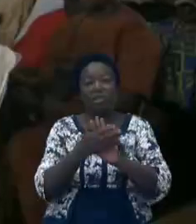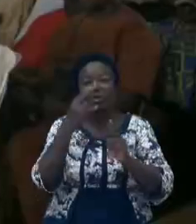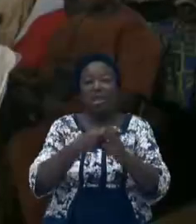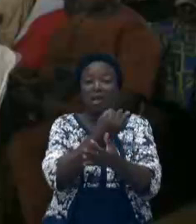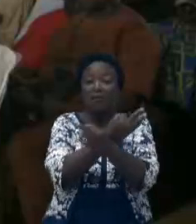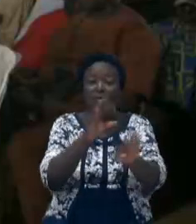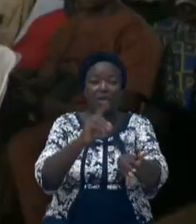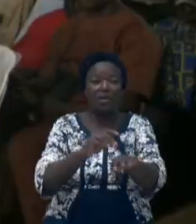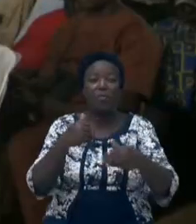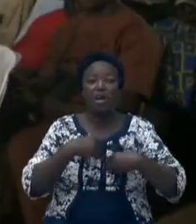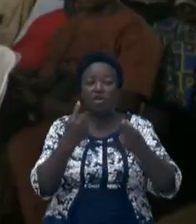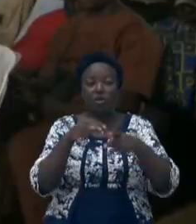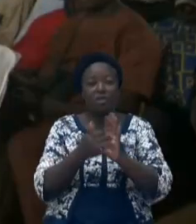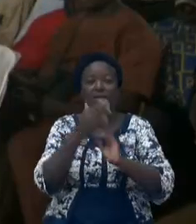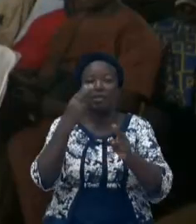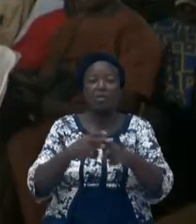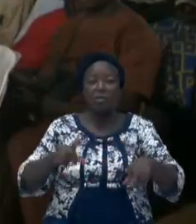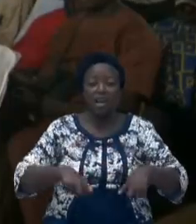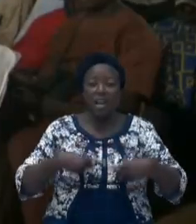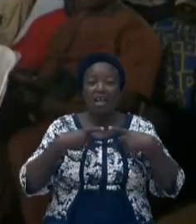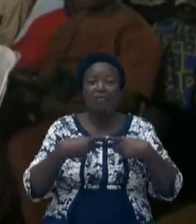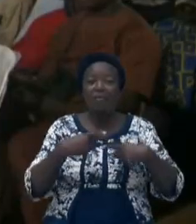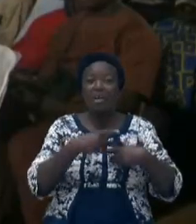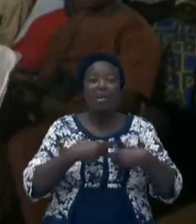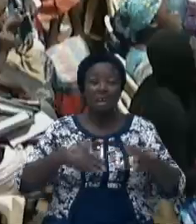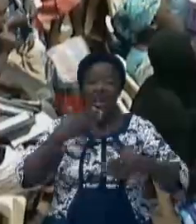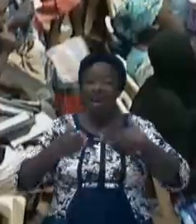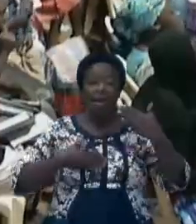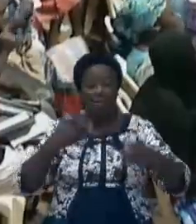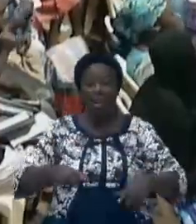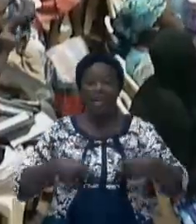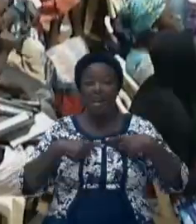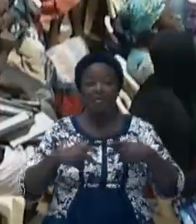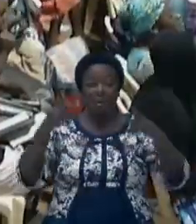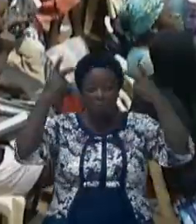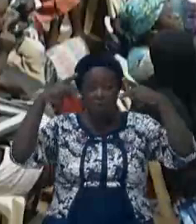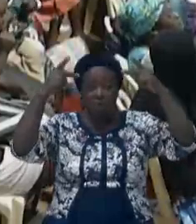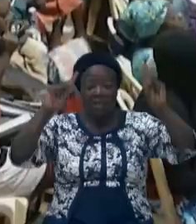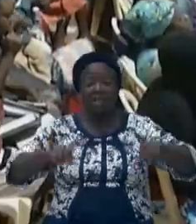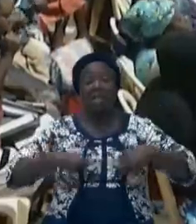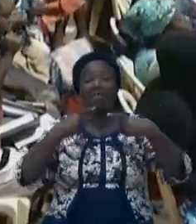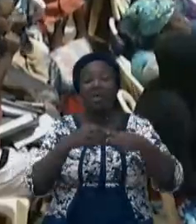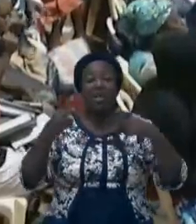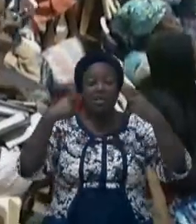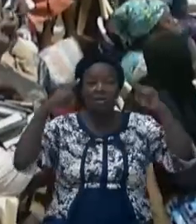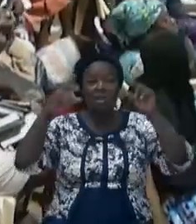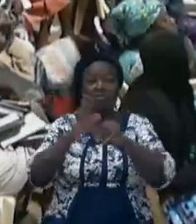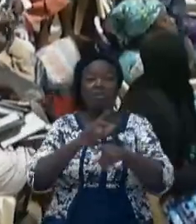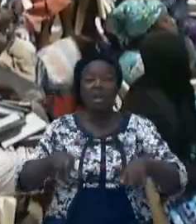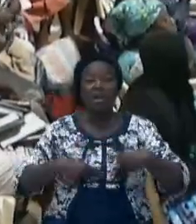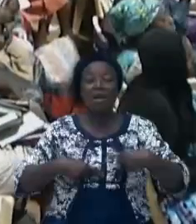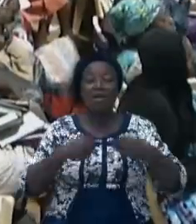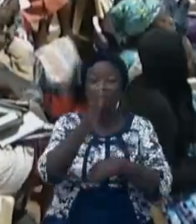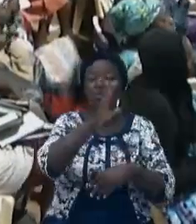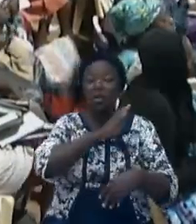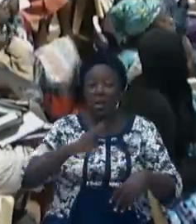venu le pardon est venue la liberté est venue la vie et l'excitation une vie excitante